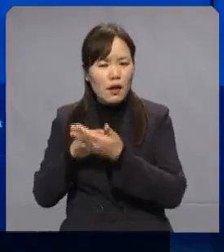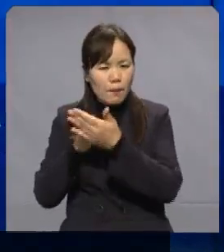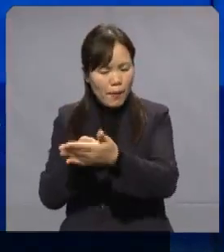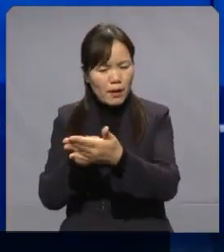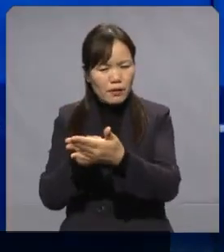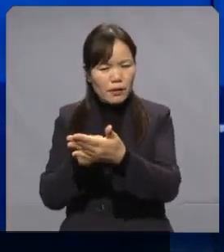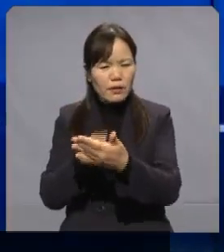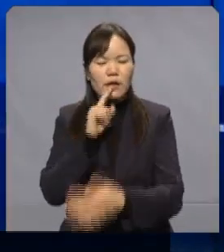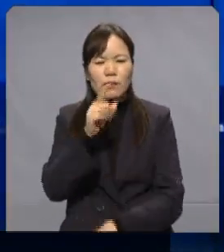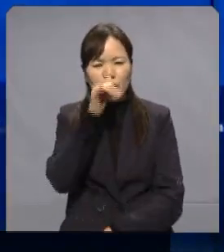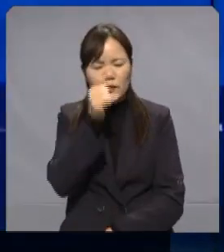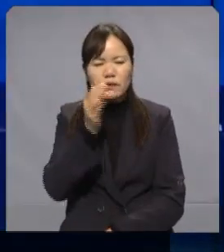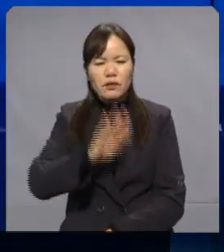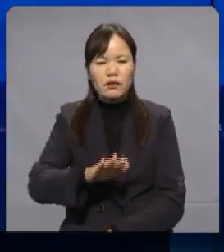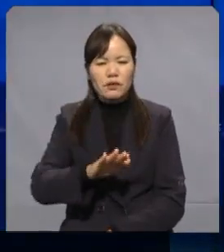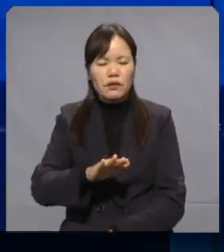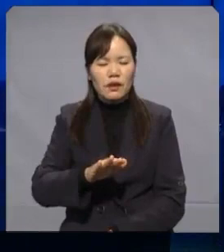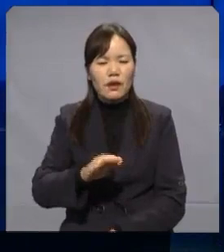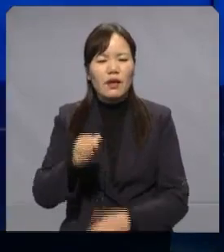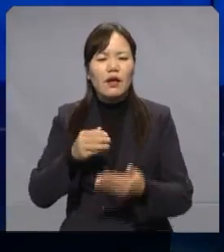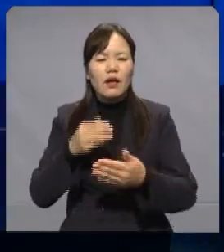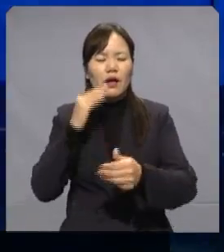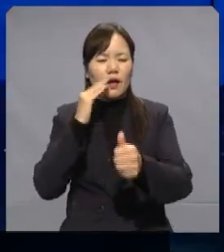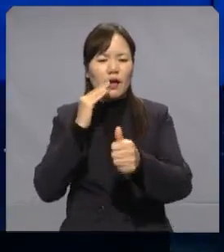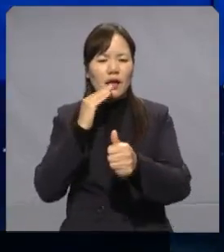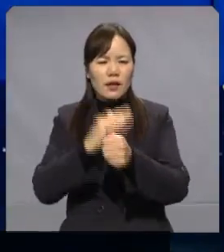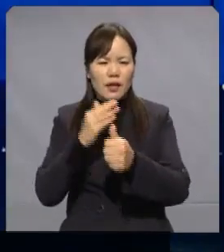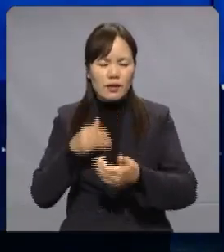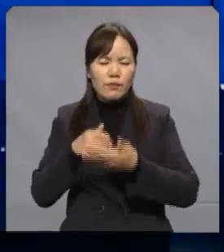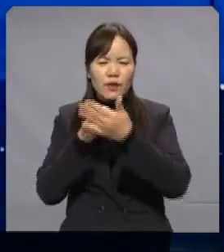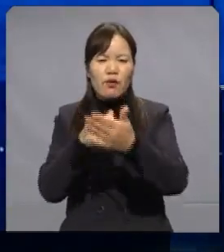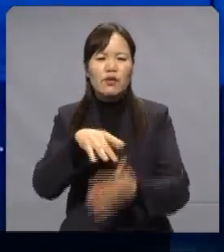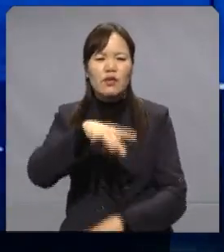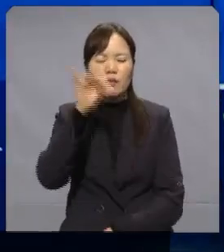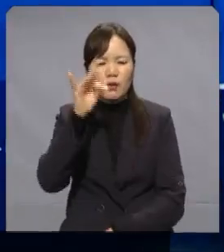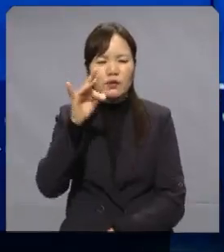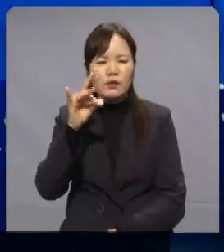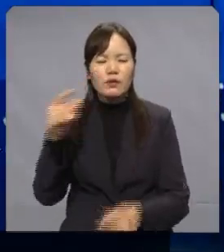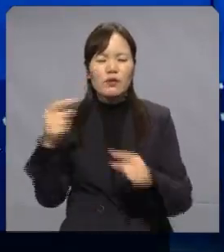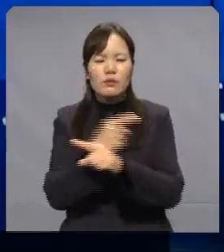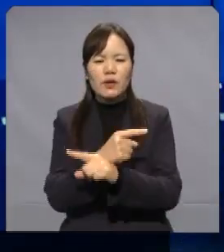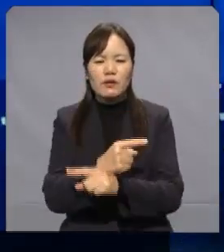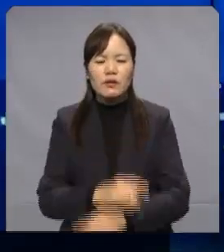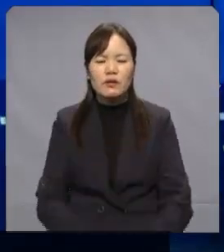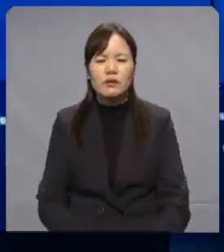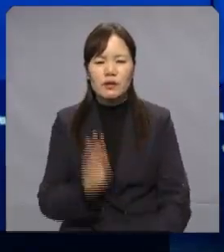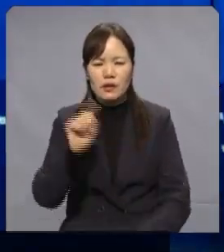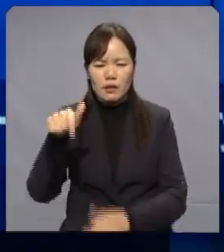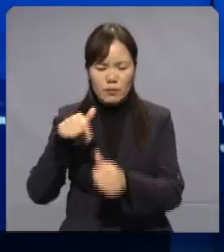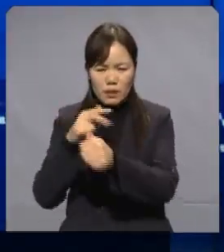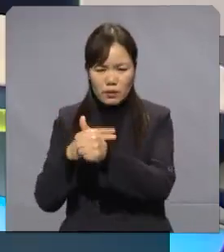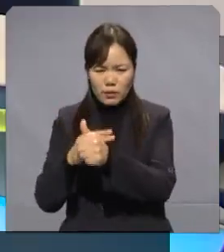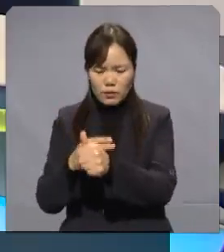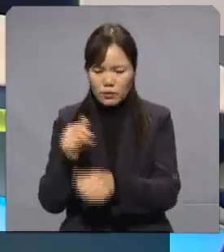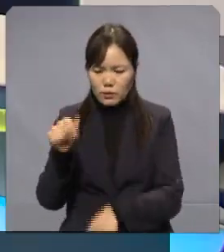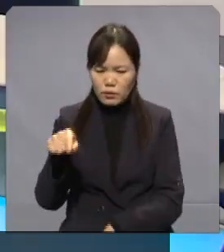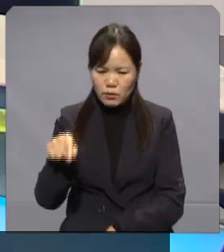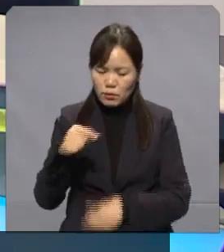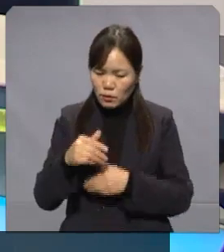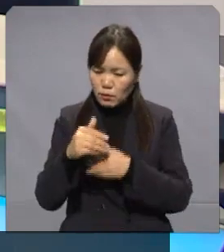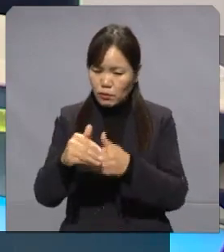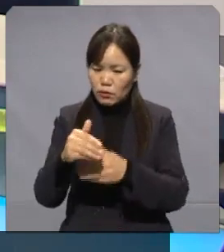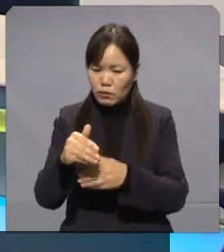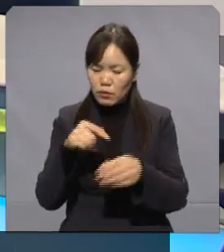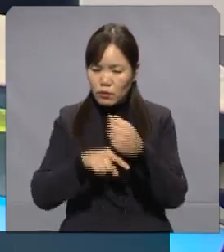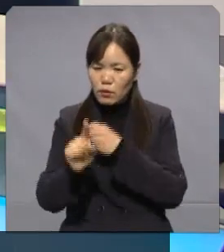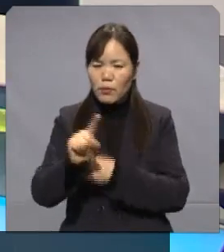좀 바꿔서 예정대로 해임 건의안 제출 먼저 이렇게 최종 방침을 바꿨습니다. 박정현 교수님, 이렇게 스텝 바이 스텝으로 가겠다는 겁니까?